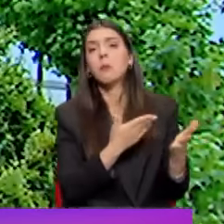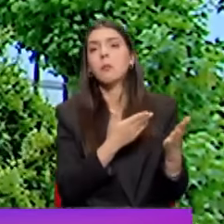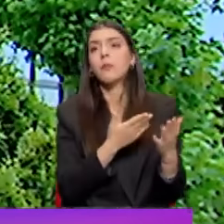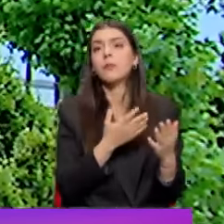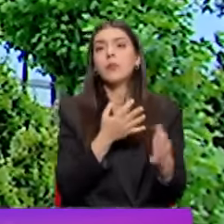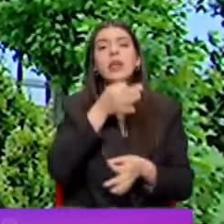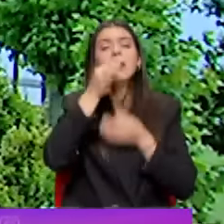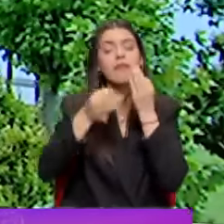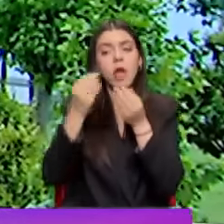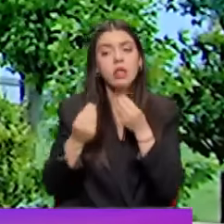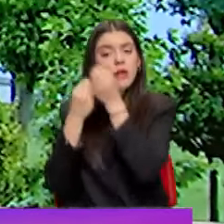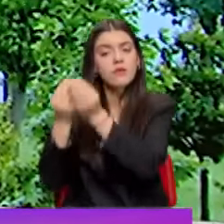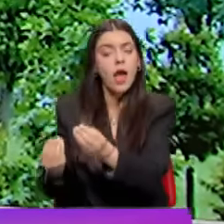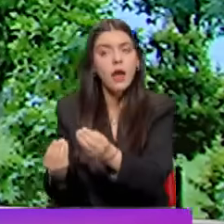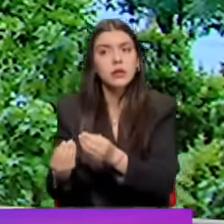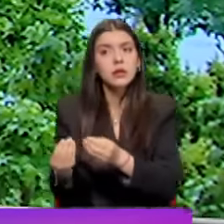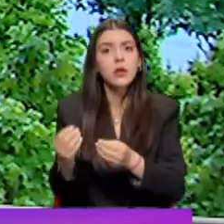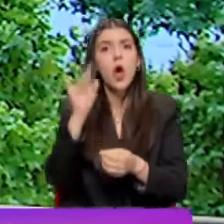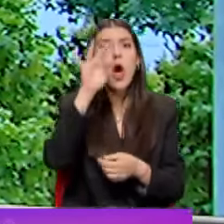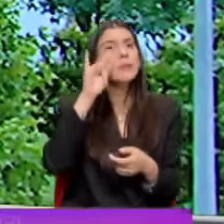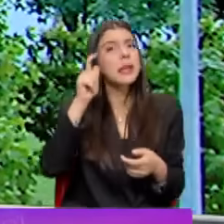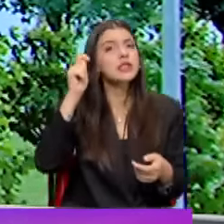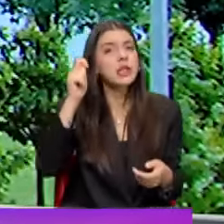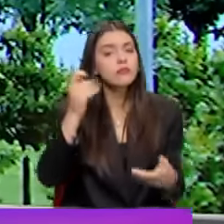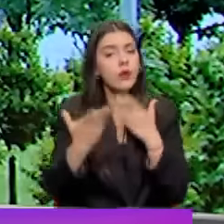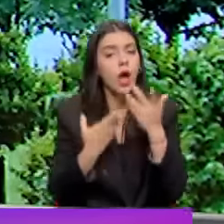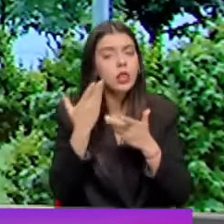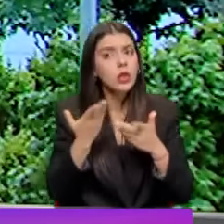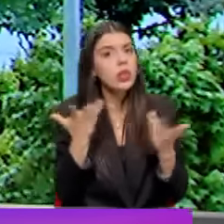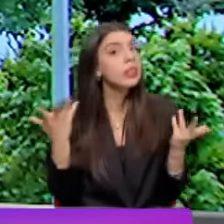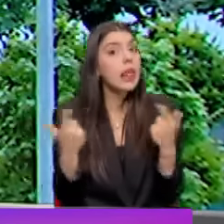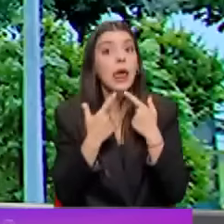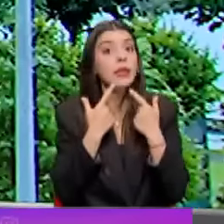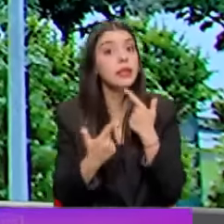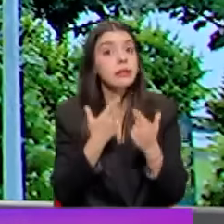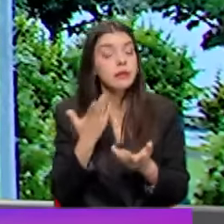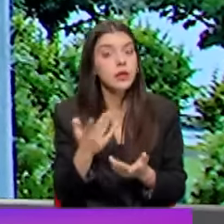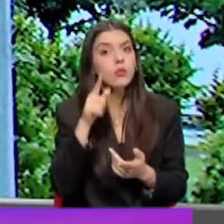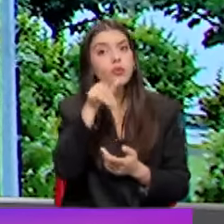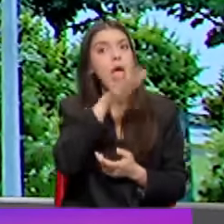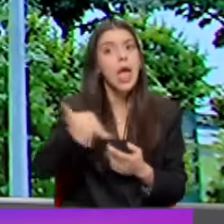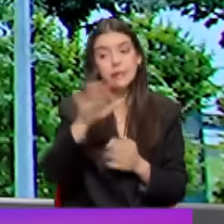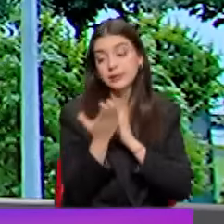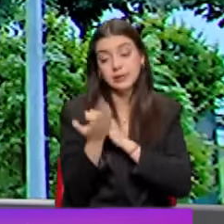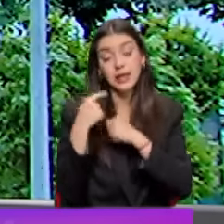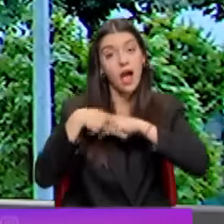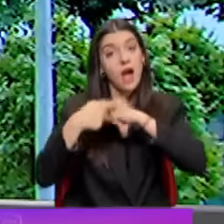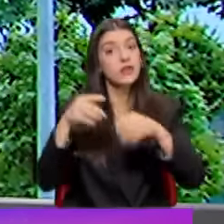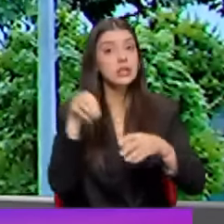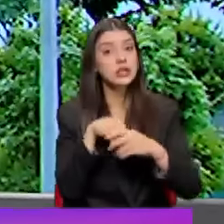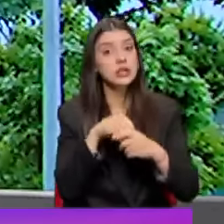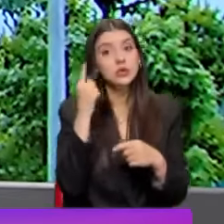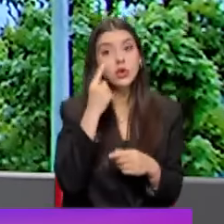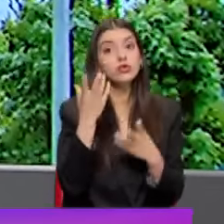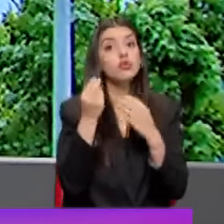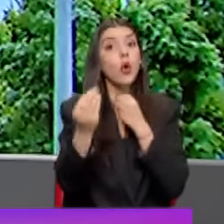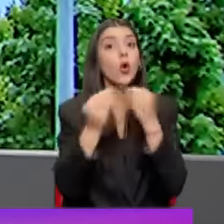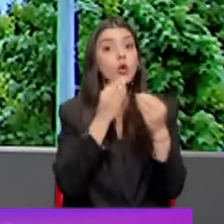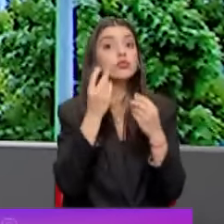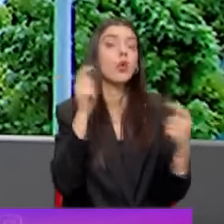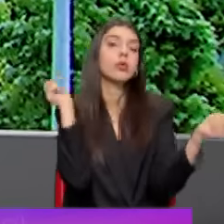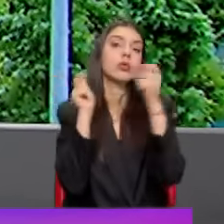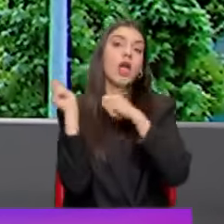verdiği ifadelerde 15 temmuz'dan bahsederken neler söyledi Bunların hepsi geçtiğimiz hafta içerisinde çok konuşulup